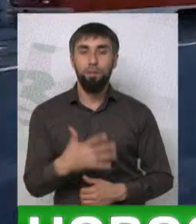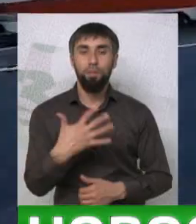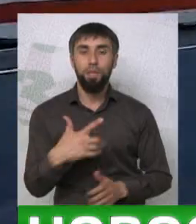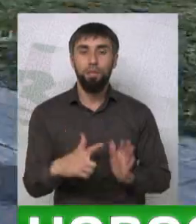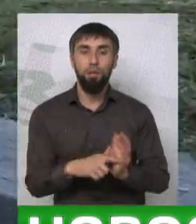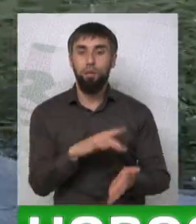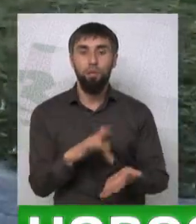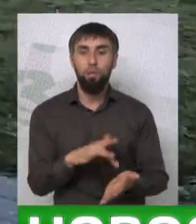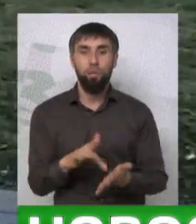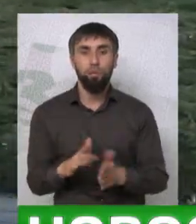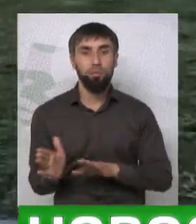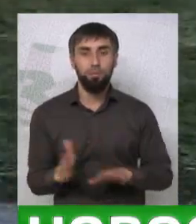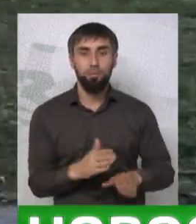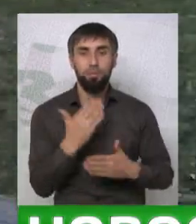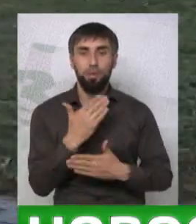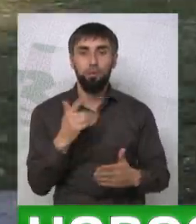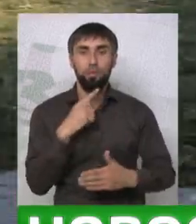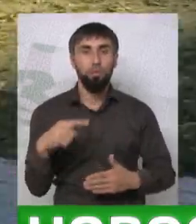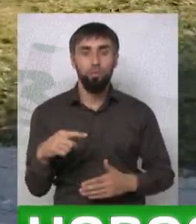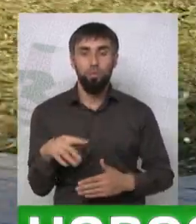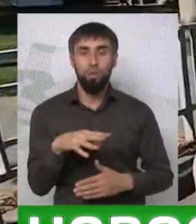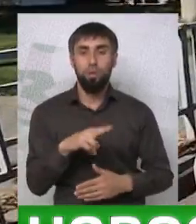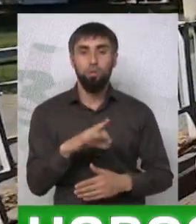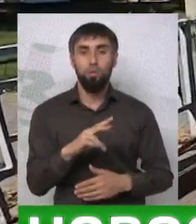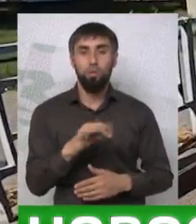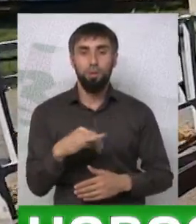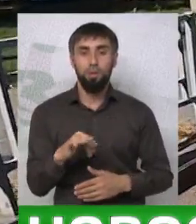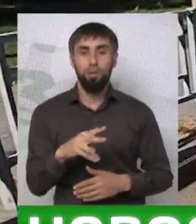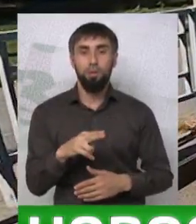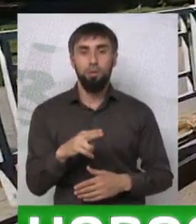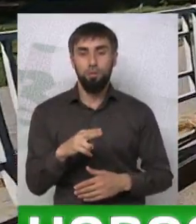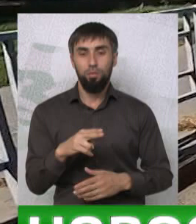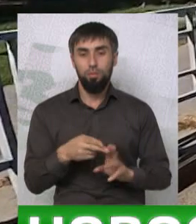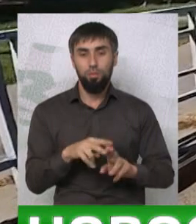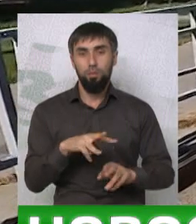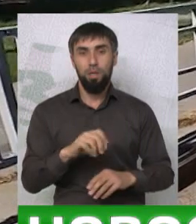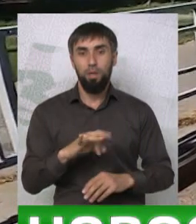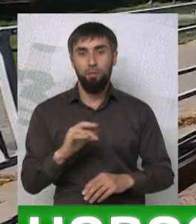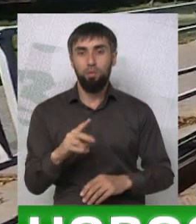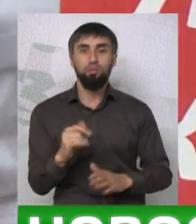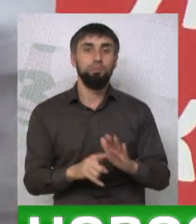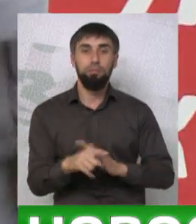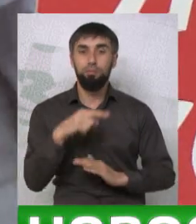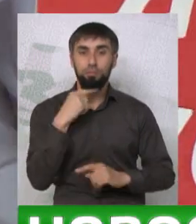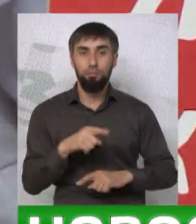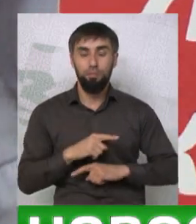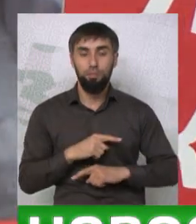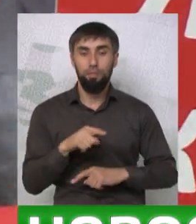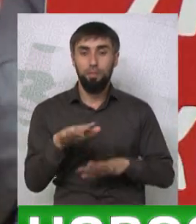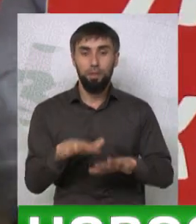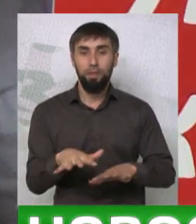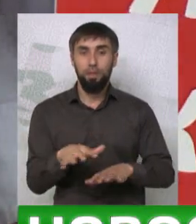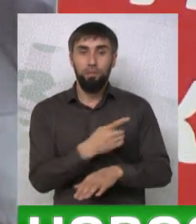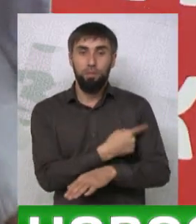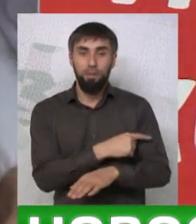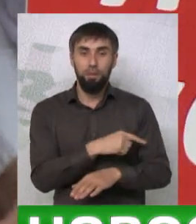57 городов позади, и вот, наконец, всероссийский донорский марафон «Давай вступай» добрался до Ингушетии. Отсюда с республиканской станции